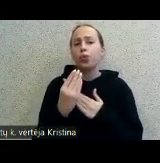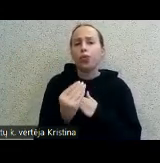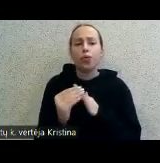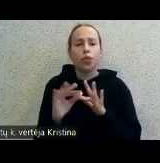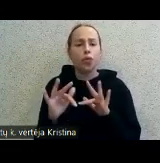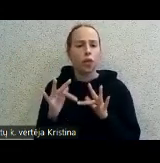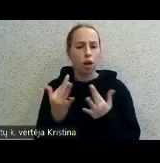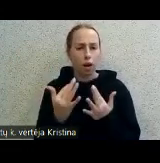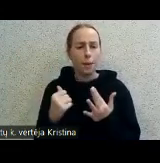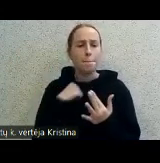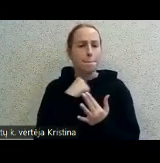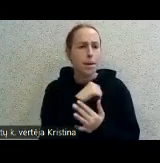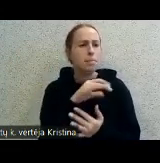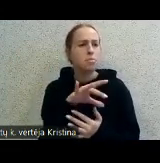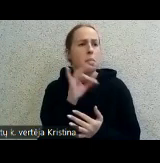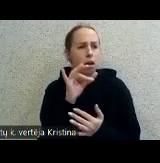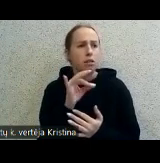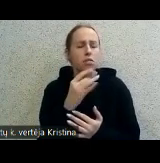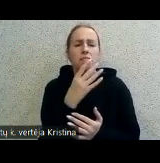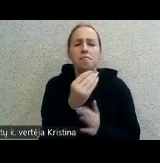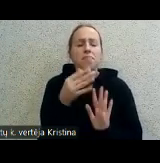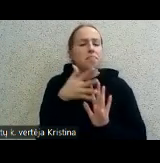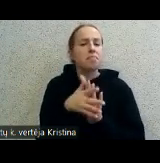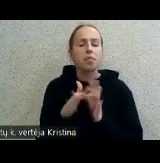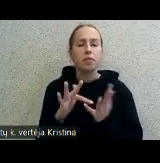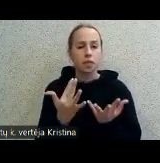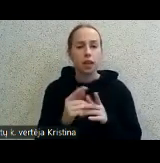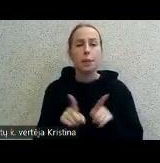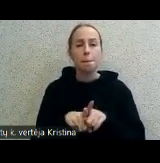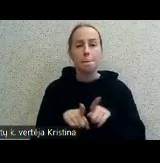renkasi skaityti. Ir lyginame.